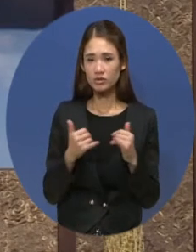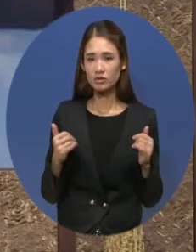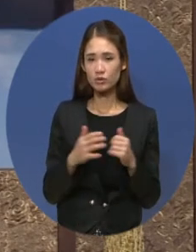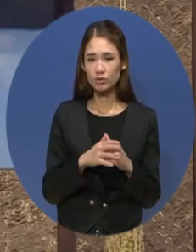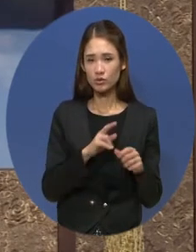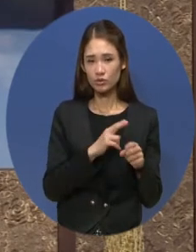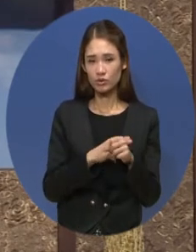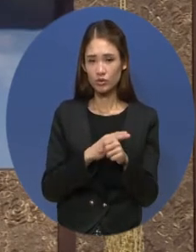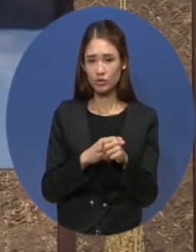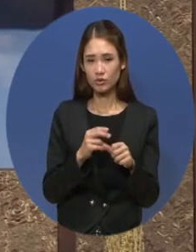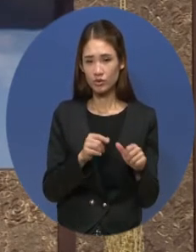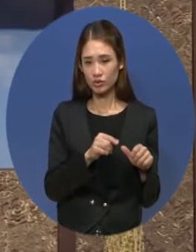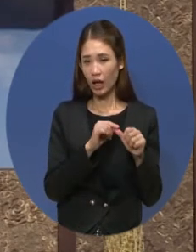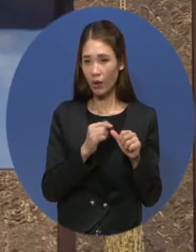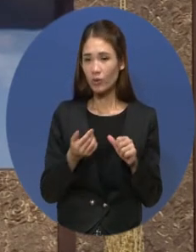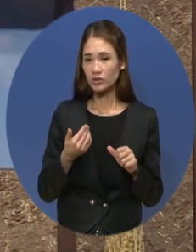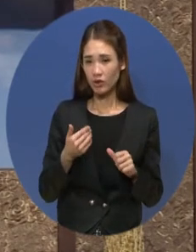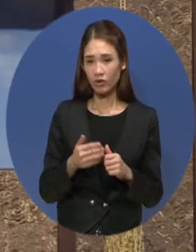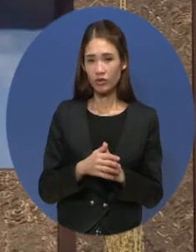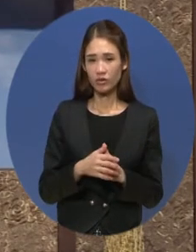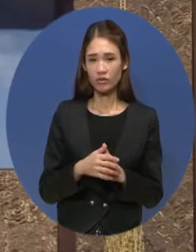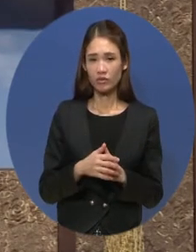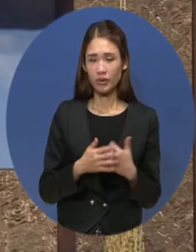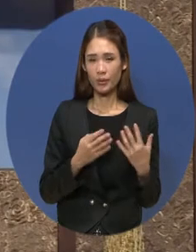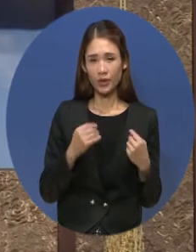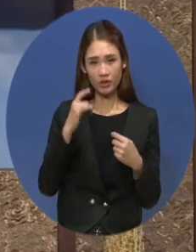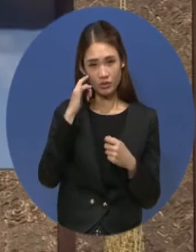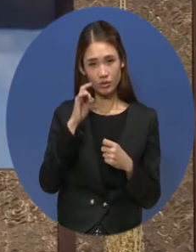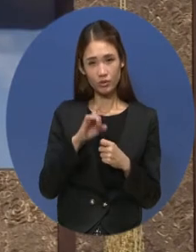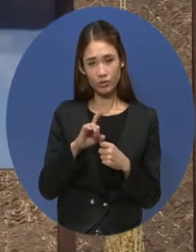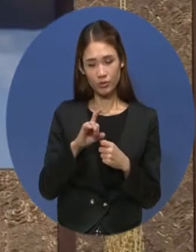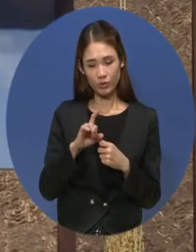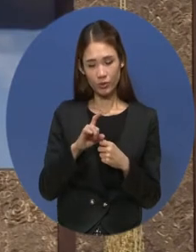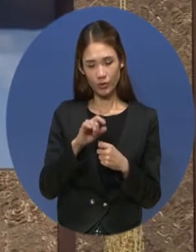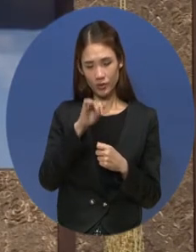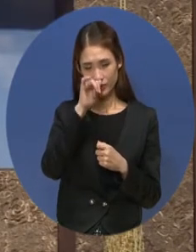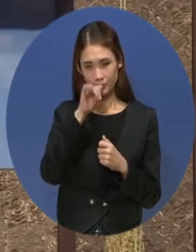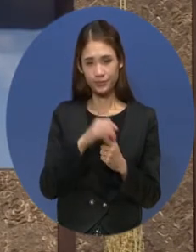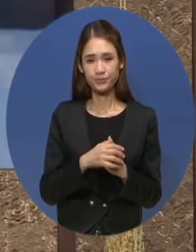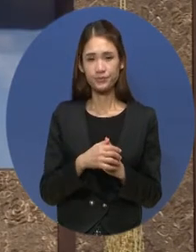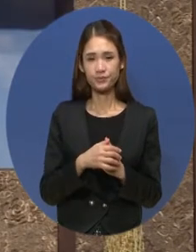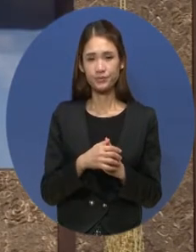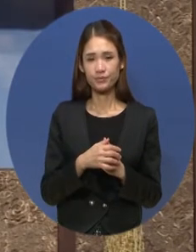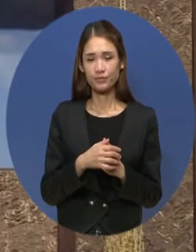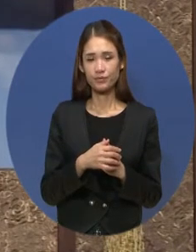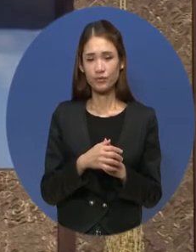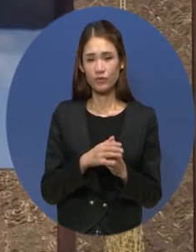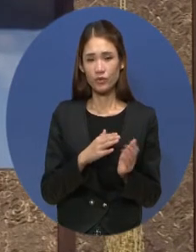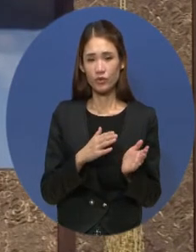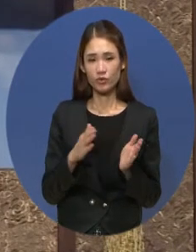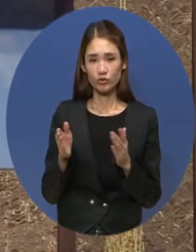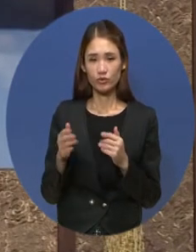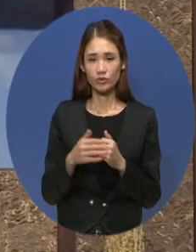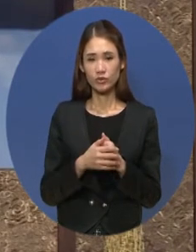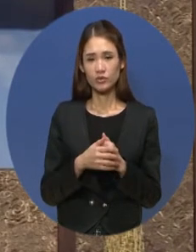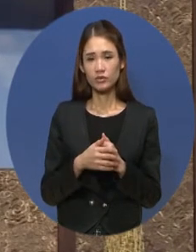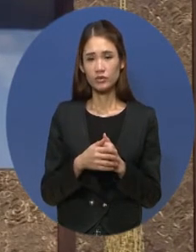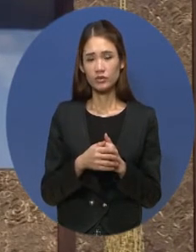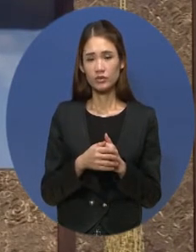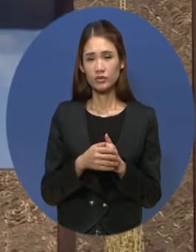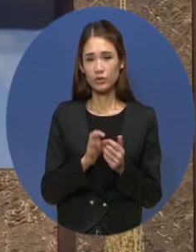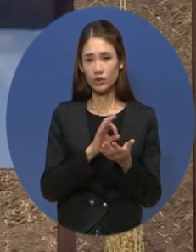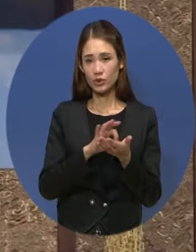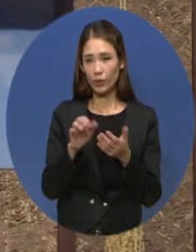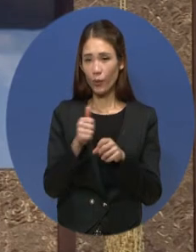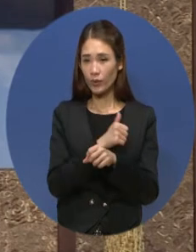우리 선생님들도 채용 전이고 나는 코미 고민이 좀 있었죠 그래서 일단은 어 저희가 이제